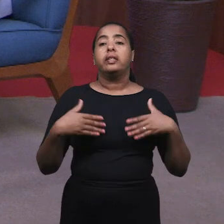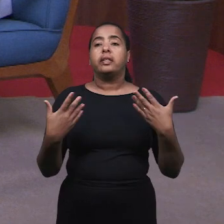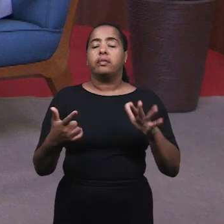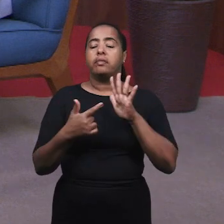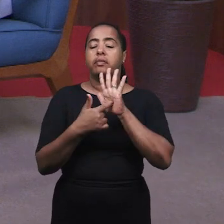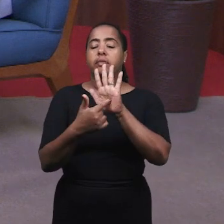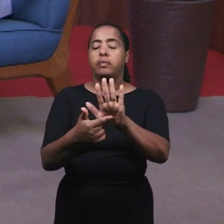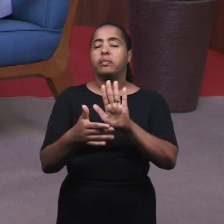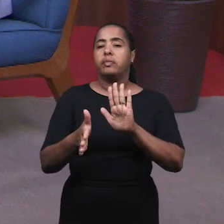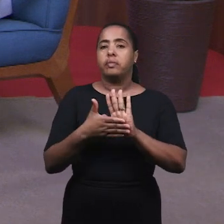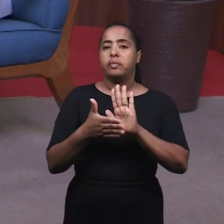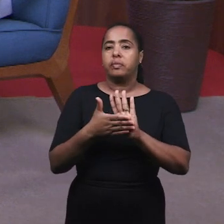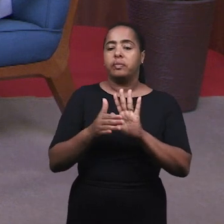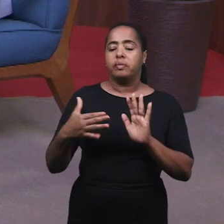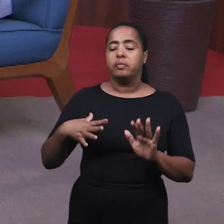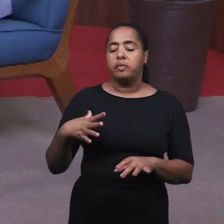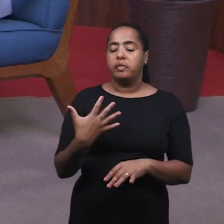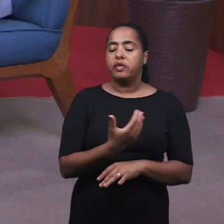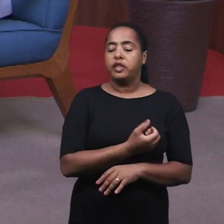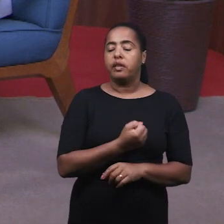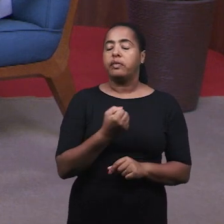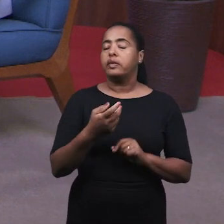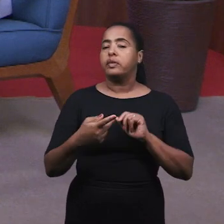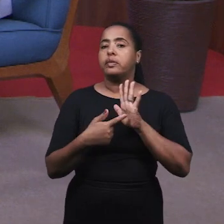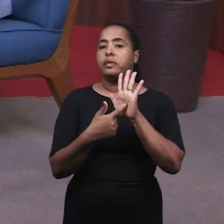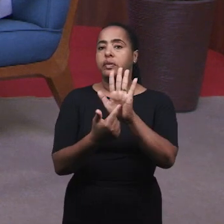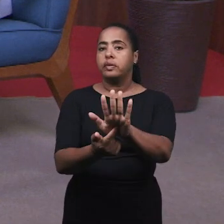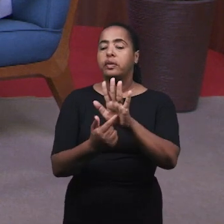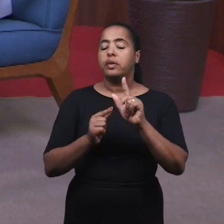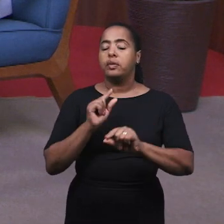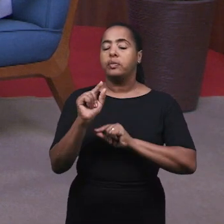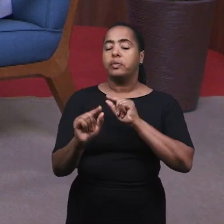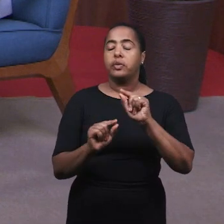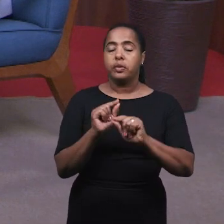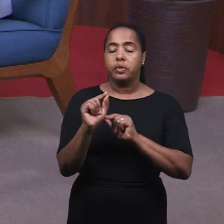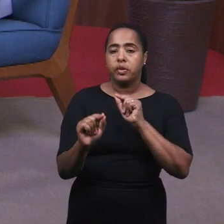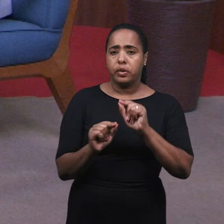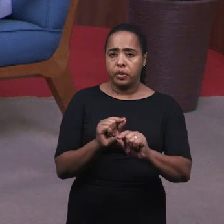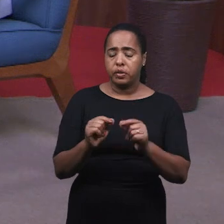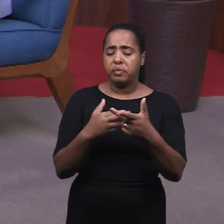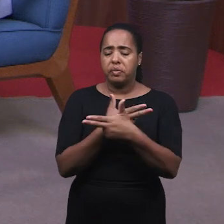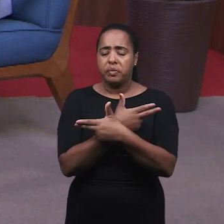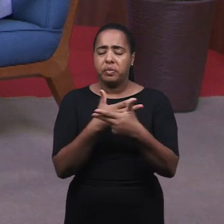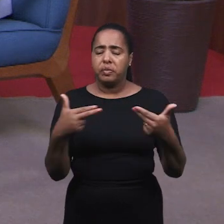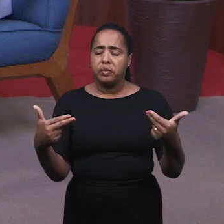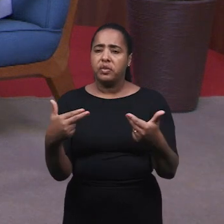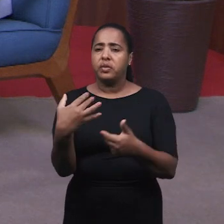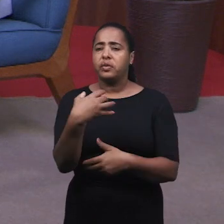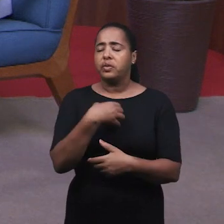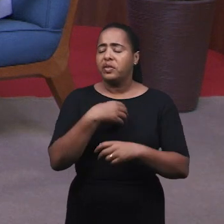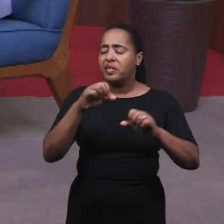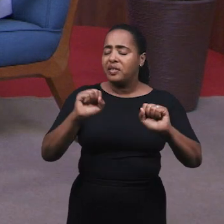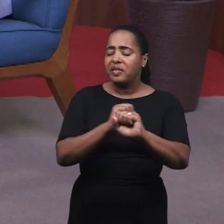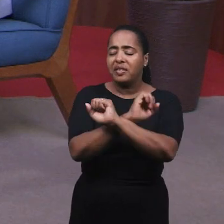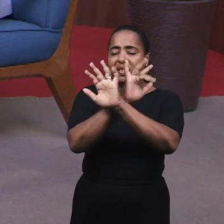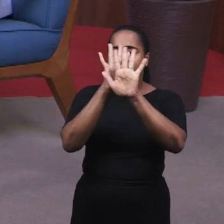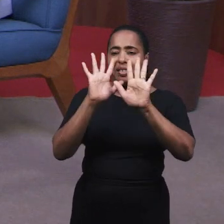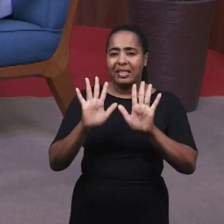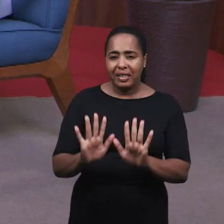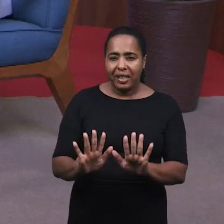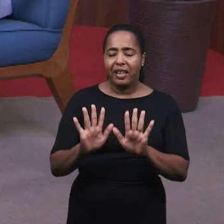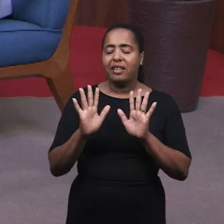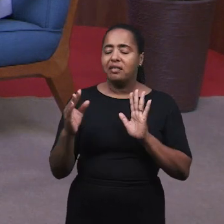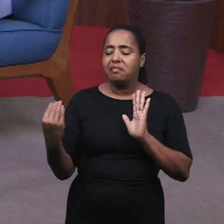Quand nous parlons de projet de salut, naturellement, nous sommes en train de parler de quelque chose qui a été mis de